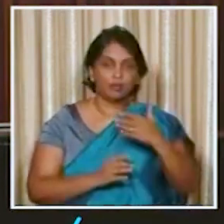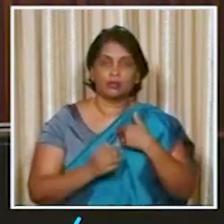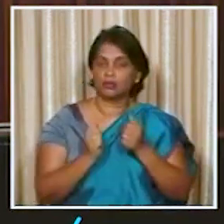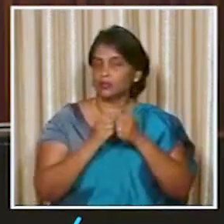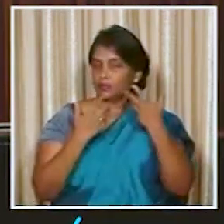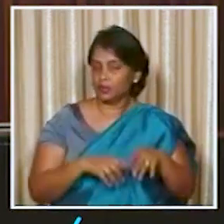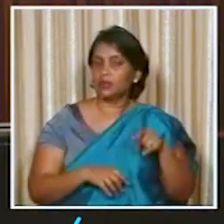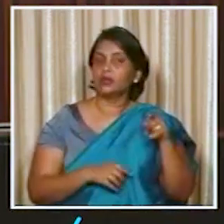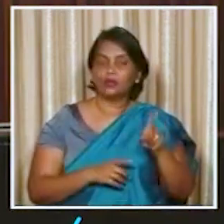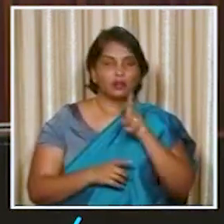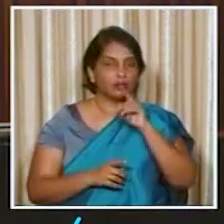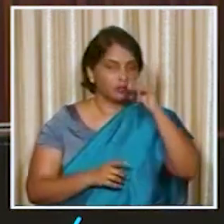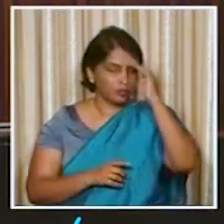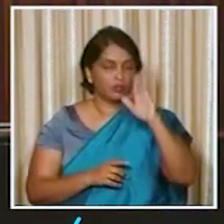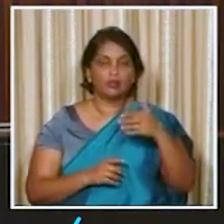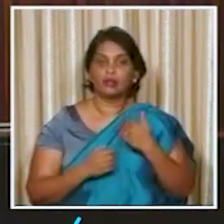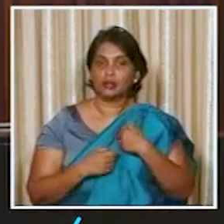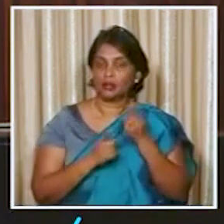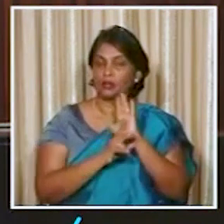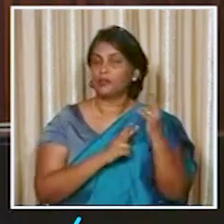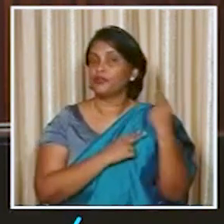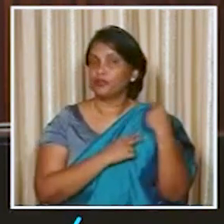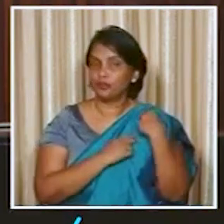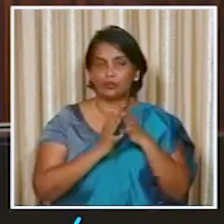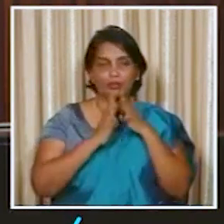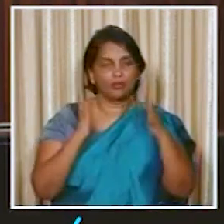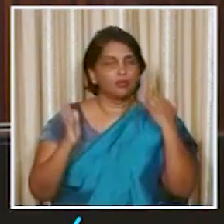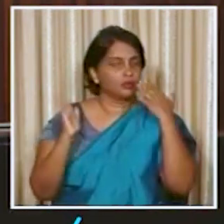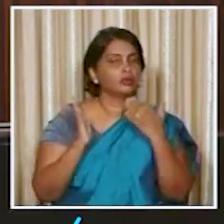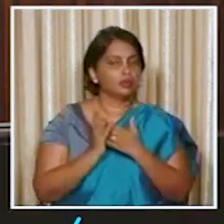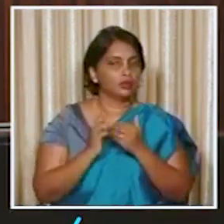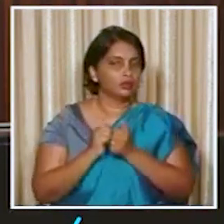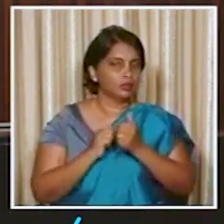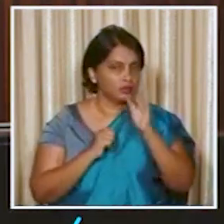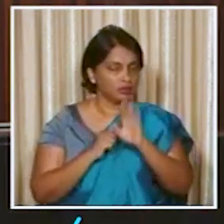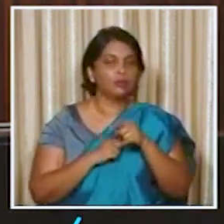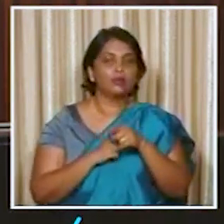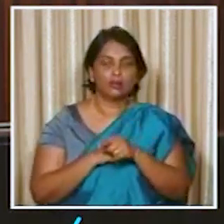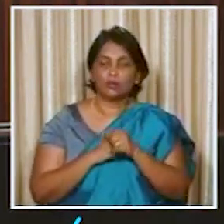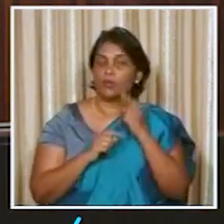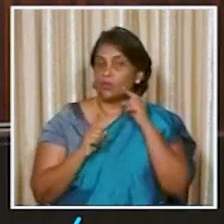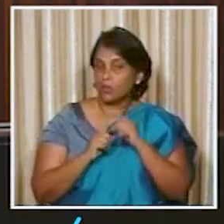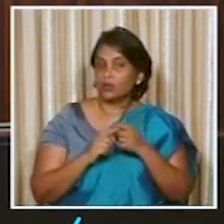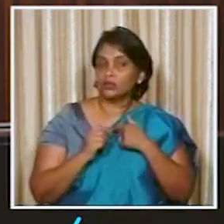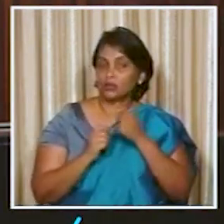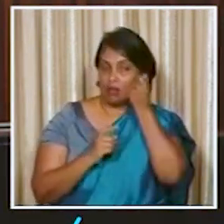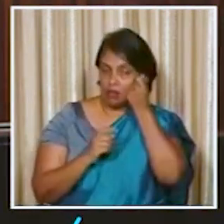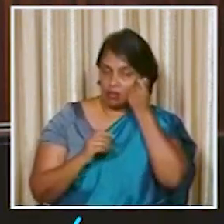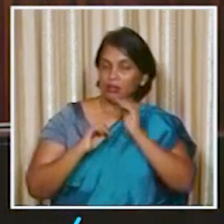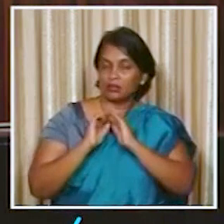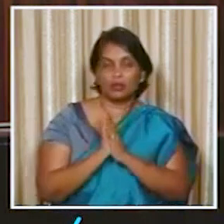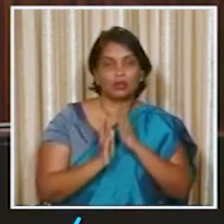කොට ඇත කතානායකවරයෙකු ලෙස මගේ ඍජු වගකීම් වලට වැඩිමනත් වශයෙන් මා කටයුතු කර ඇති ආකාරය සම්බන්ධයෙන් මා කළ ඇති යෝජනා